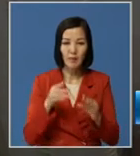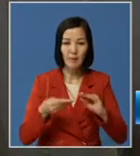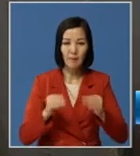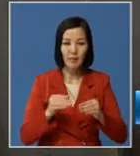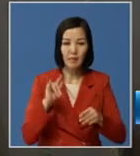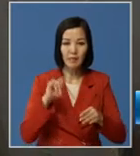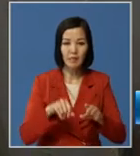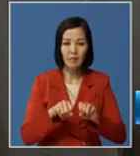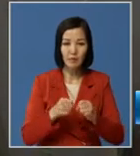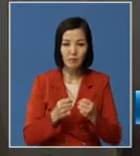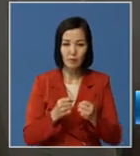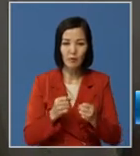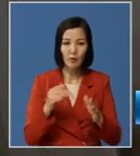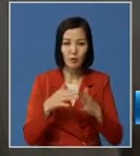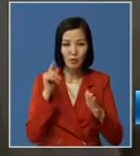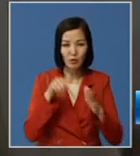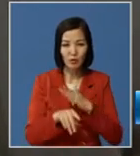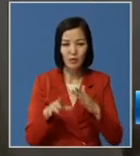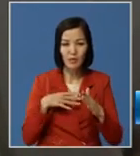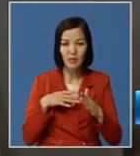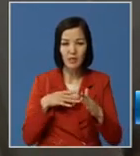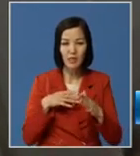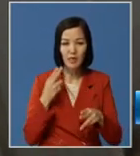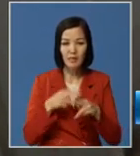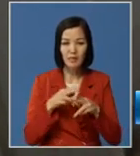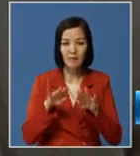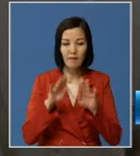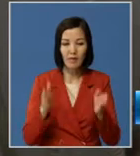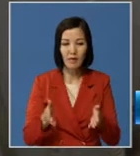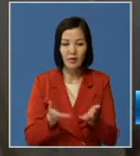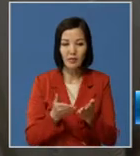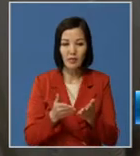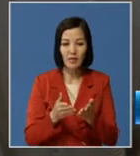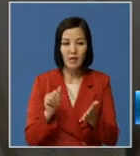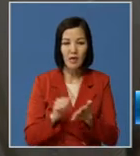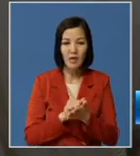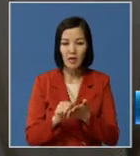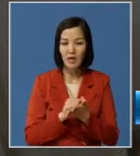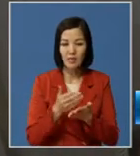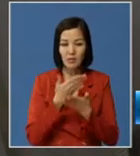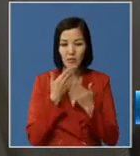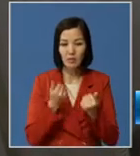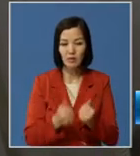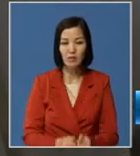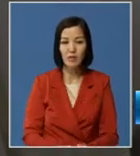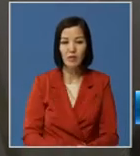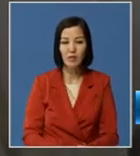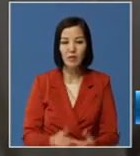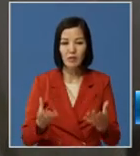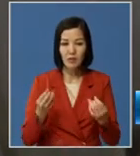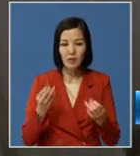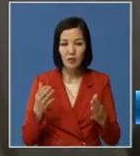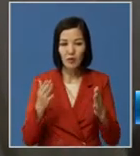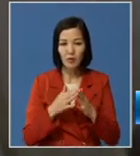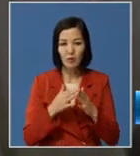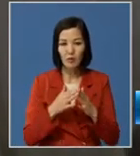бұзып, үйге кірдік. Ол шкафтағы сейфті ашты. Ішінде қағаздан басқа ештеме жоқ екен. Онан әрі біз